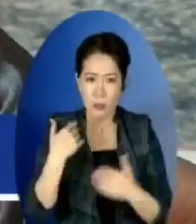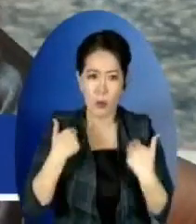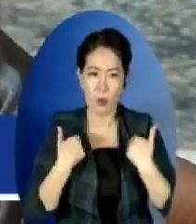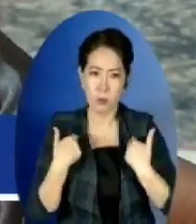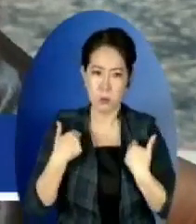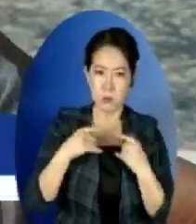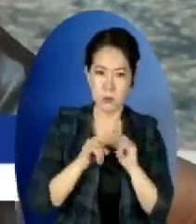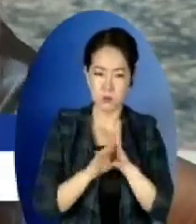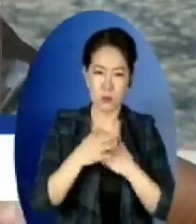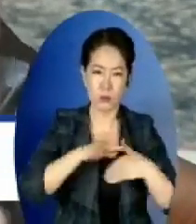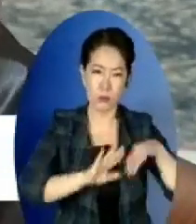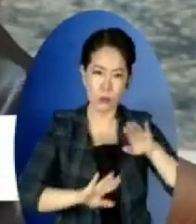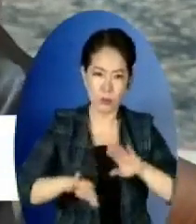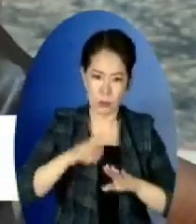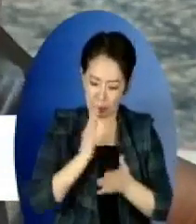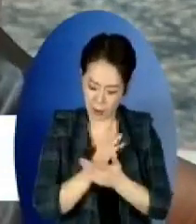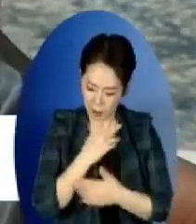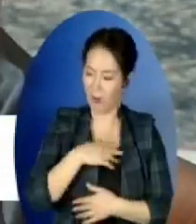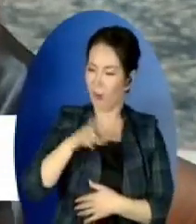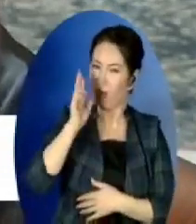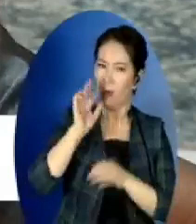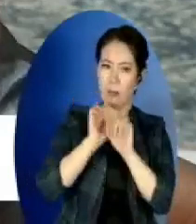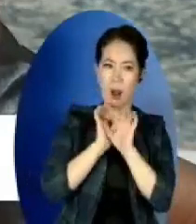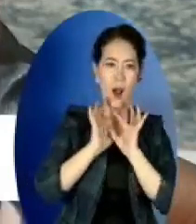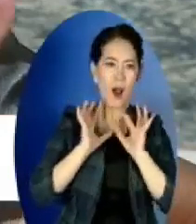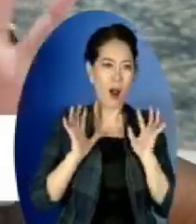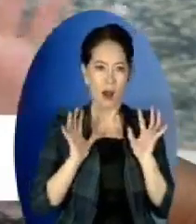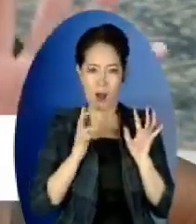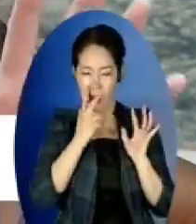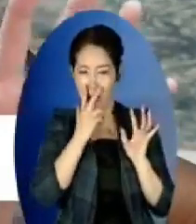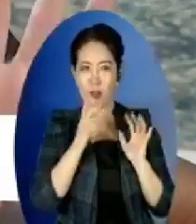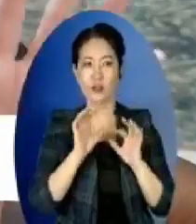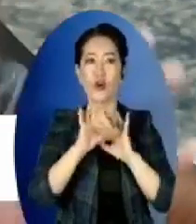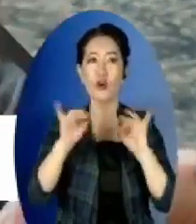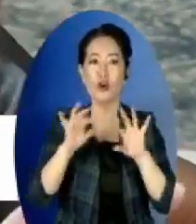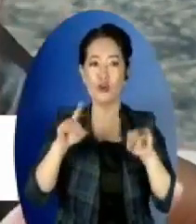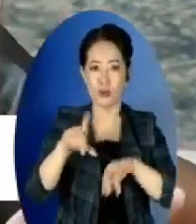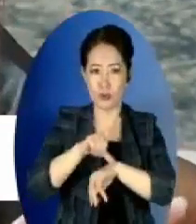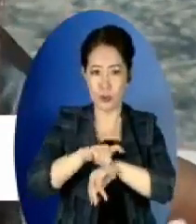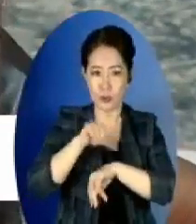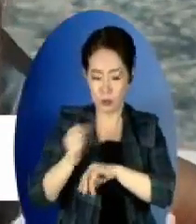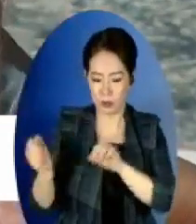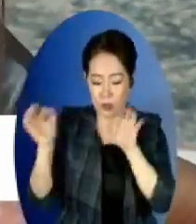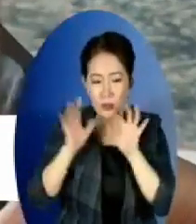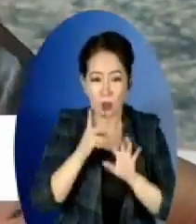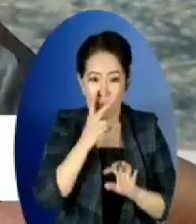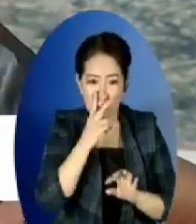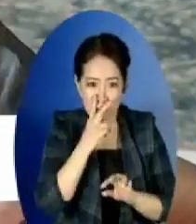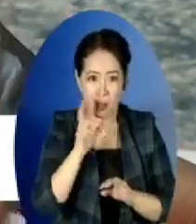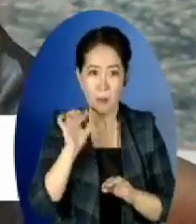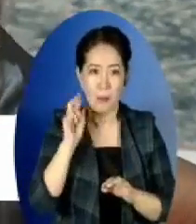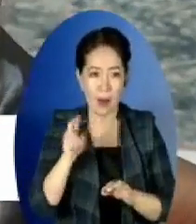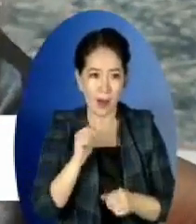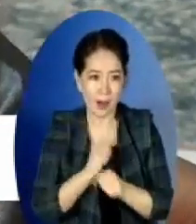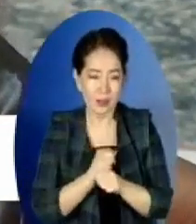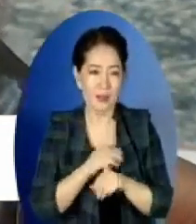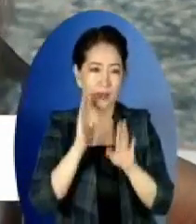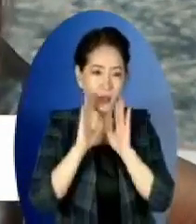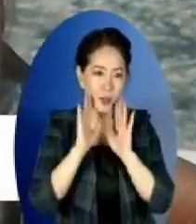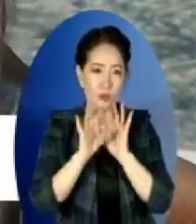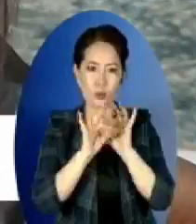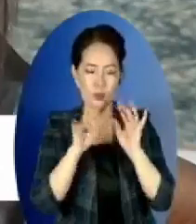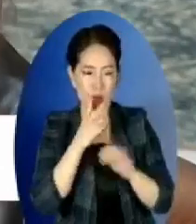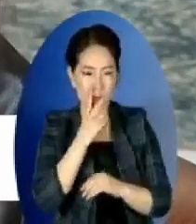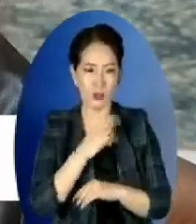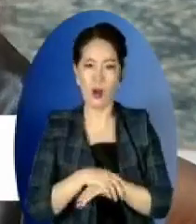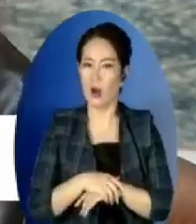гэл бүгдээрээ бүр ингэ амар олоолаа ирээд тэр байх ингээл өөр мэрэгчлийн хүмүүс ирээл үзэлтэй банкны ажилт ингээл фэйсбүүкээр ингээл үзэж